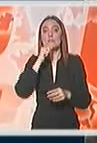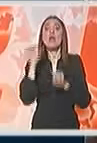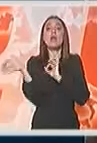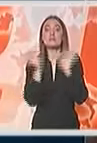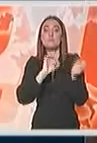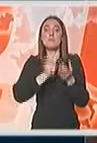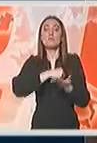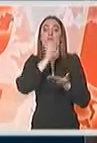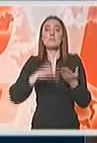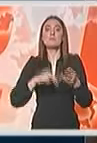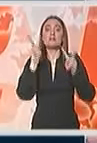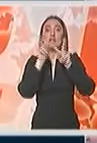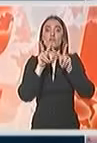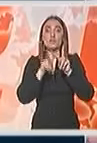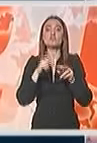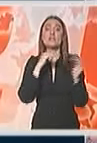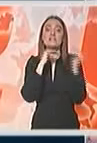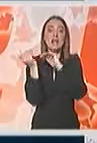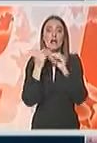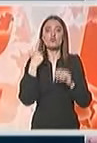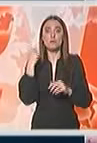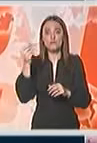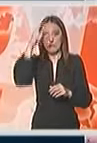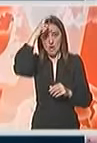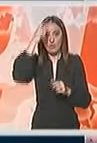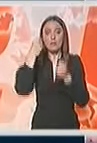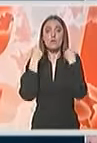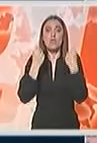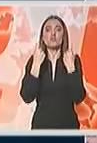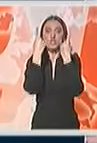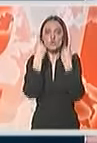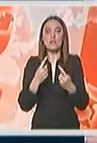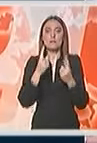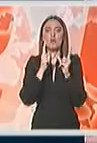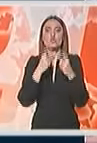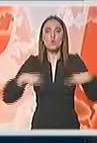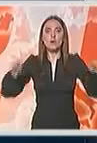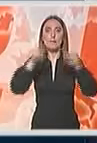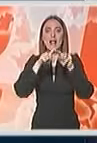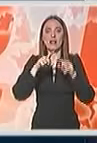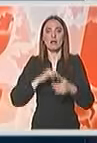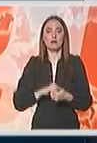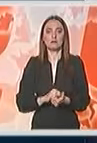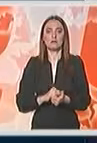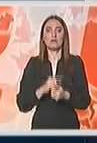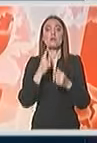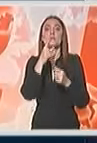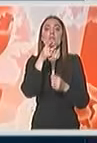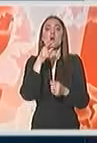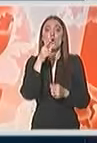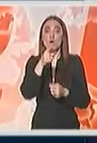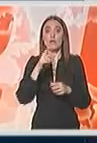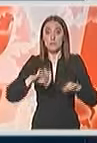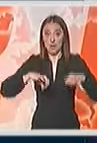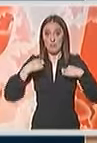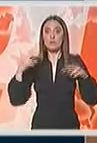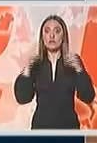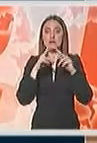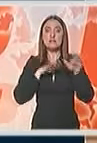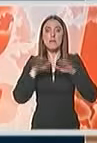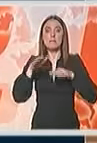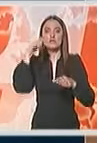spremnost administracije u Vašingtonu da sarađuje sa Beogradom na jačanju stabilnosti u regionu Zapadnog Balkana. Steinberg se pre podne sastao